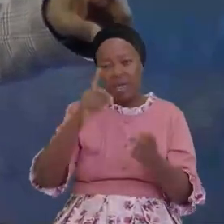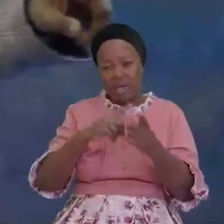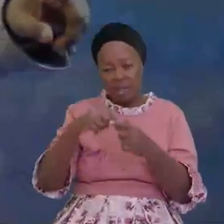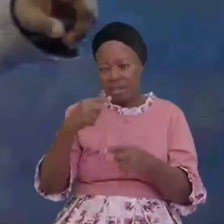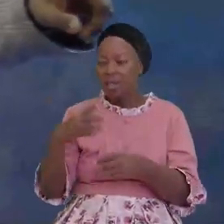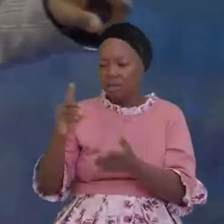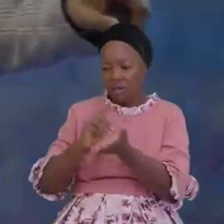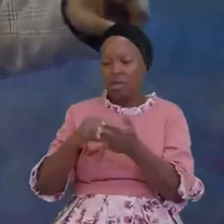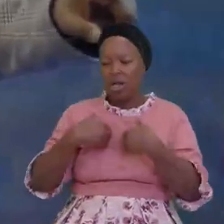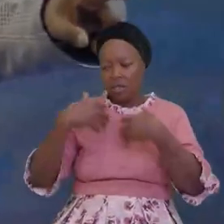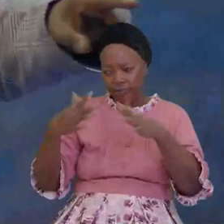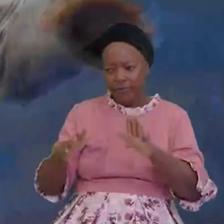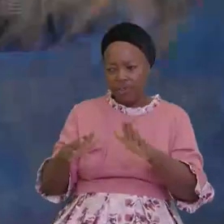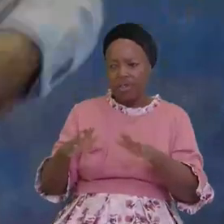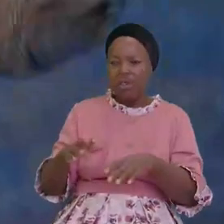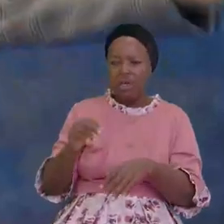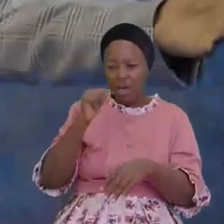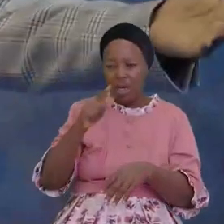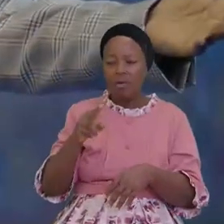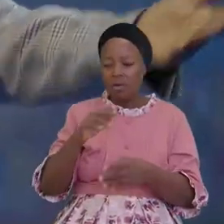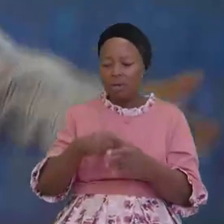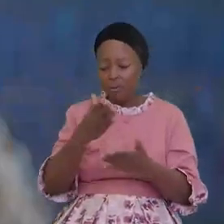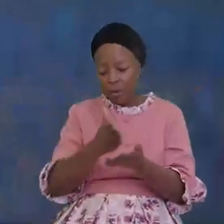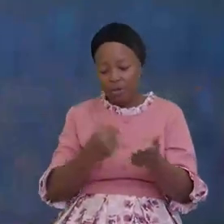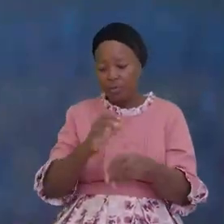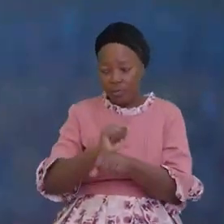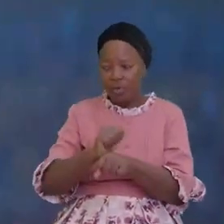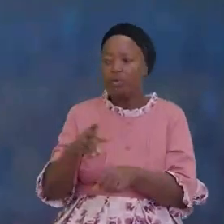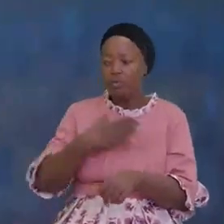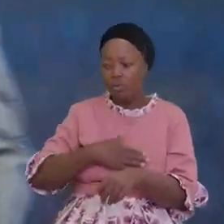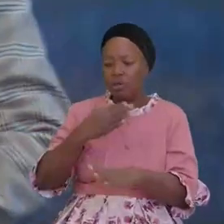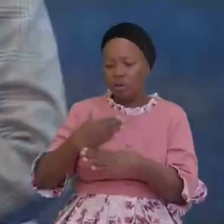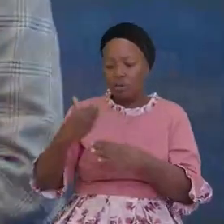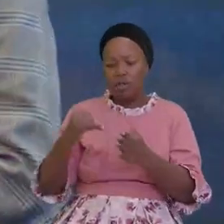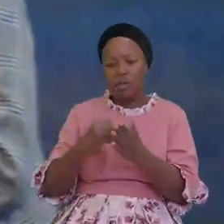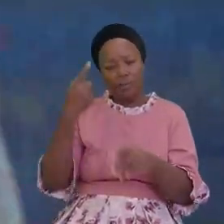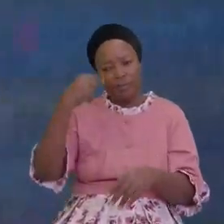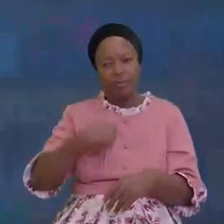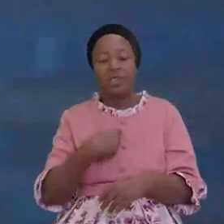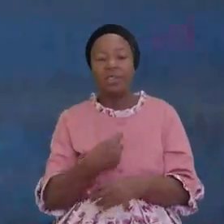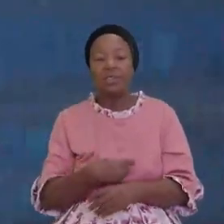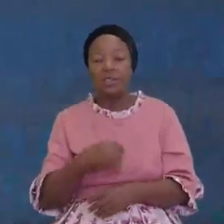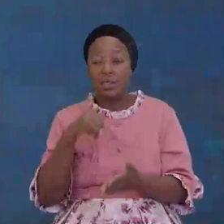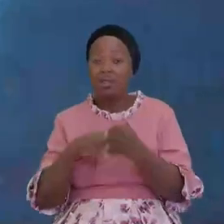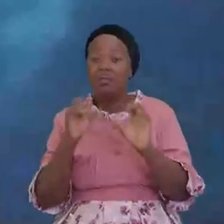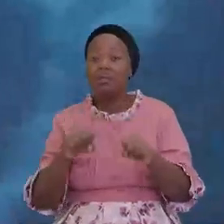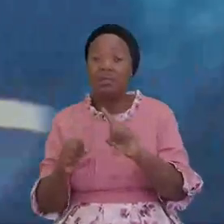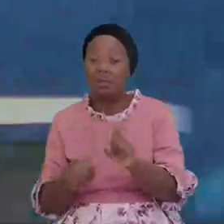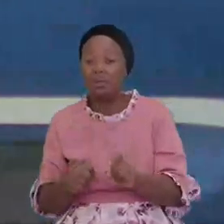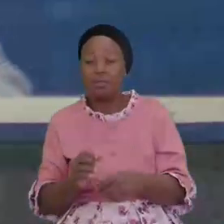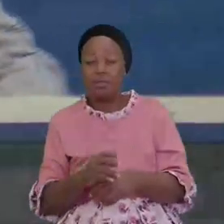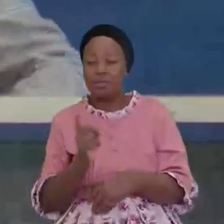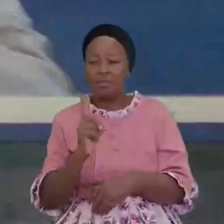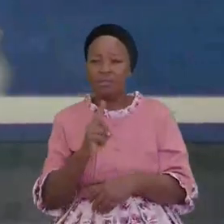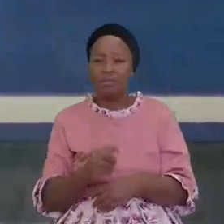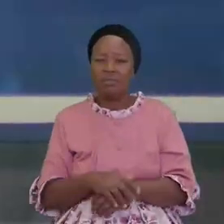dois pas aller vers le féticheur pour dire le docteur a fait la moitié du travail. Toi, est-ce que tu peux achever? Tu peux faire